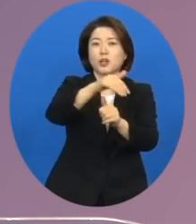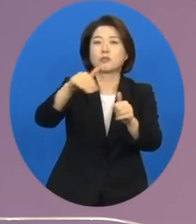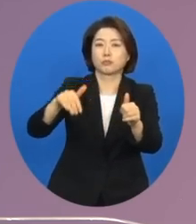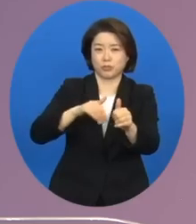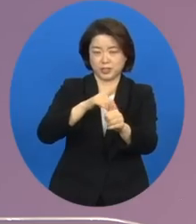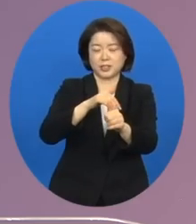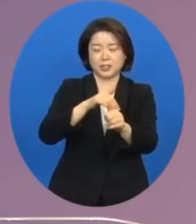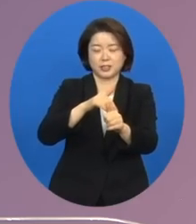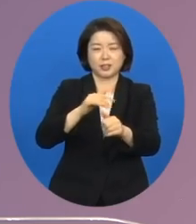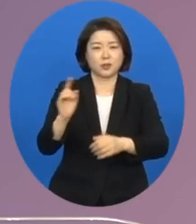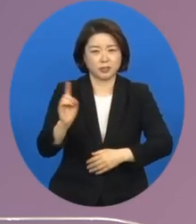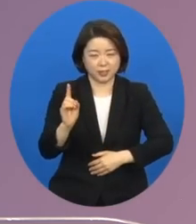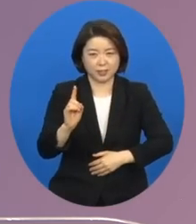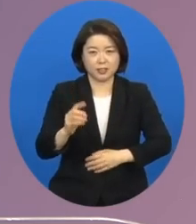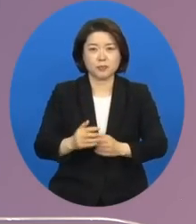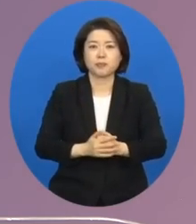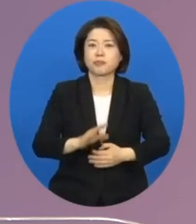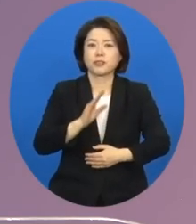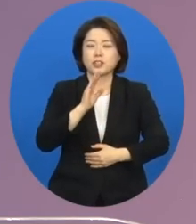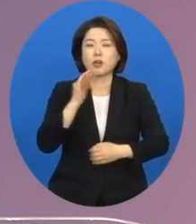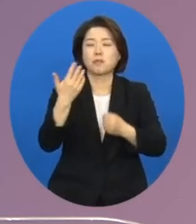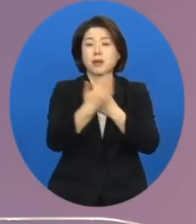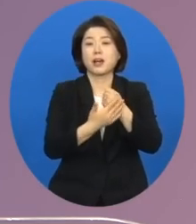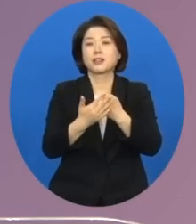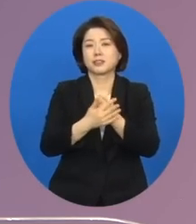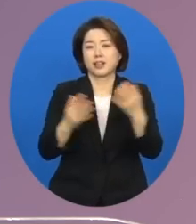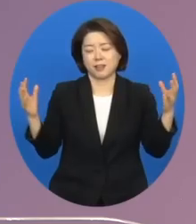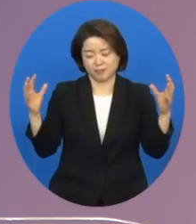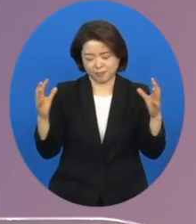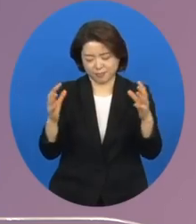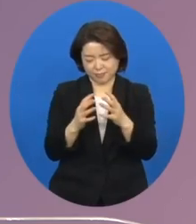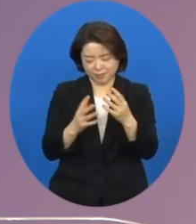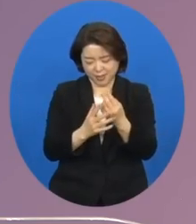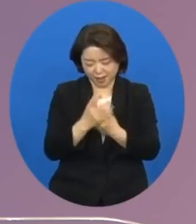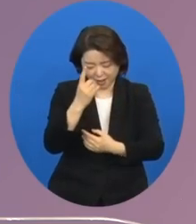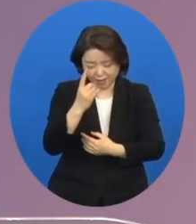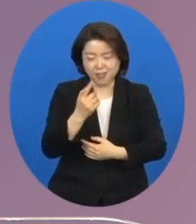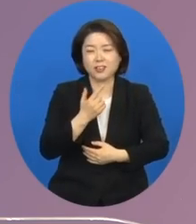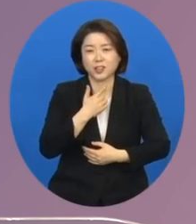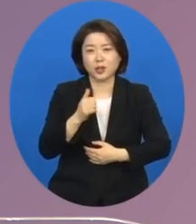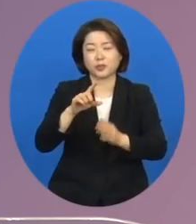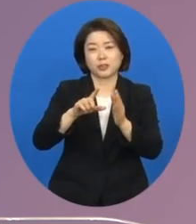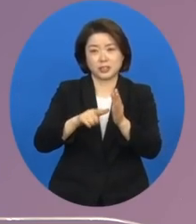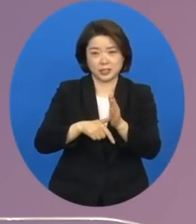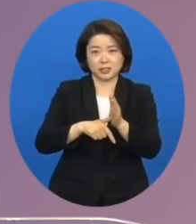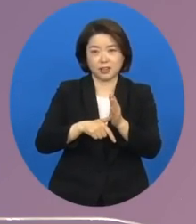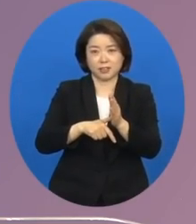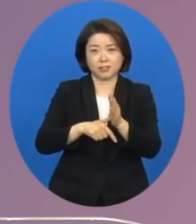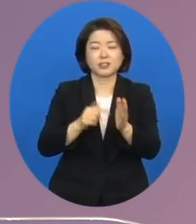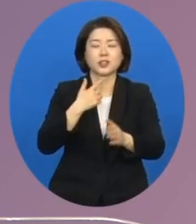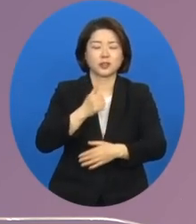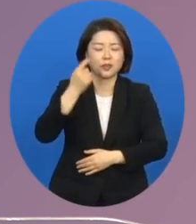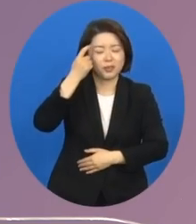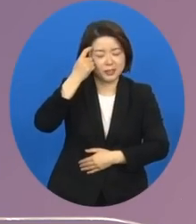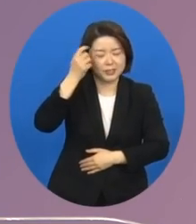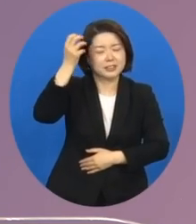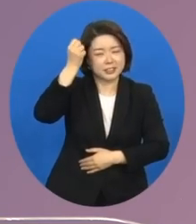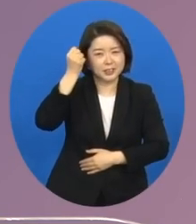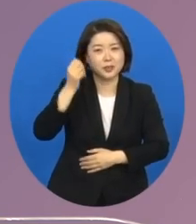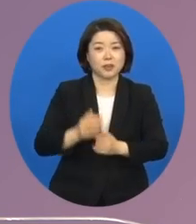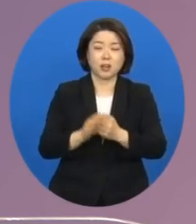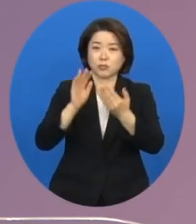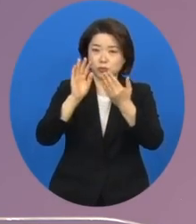사역회의 분위기가 정말 은혜 가운데 하나되었던 시간이었다는 것을 기억합니다 그 이유